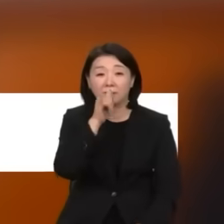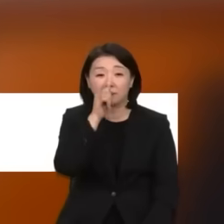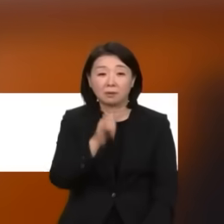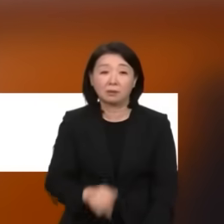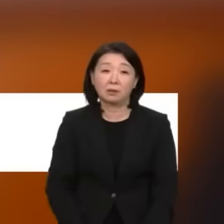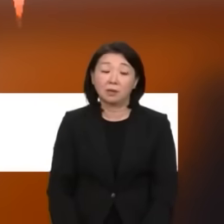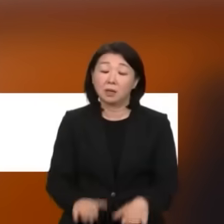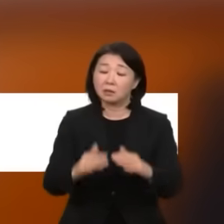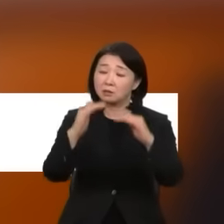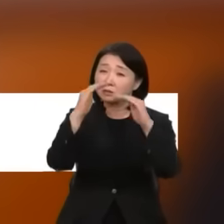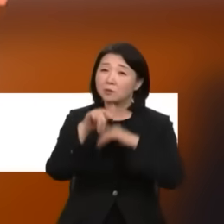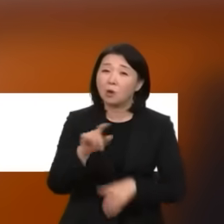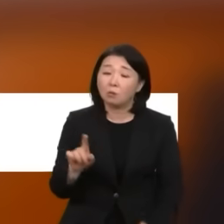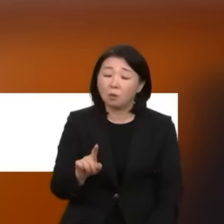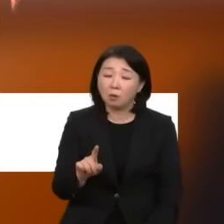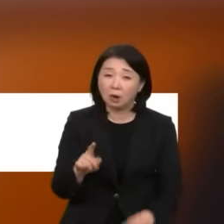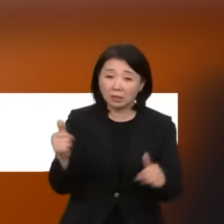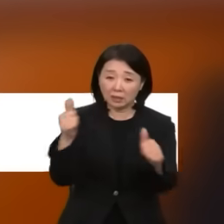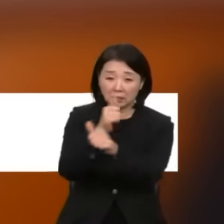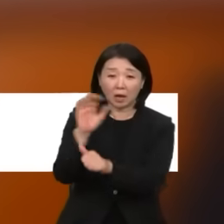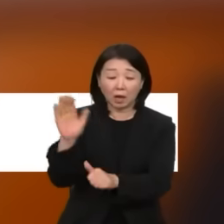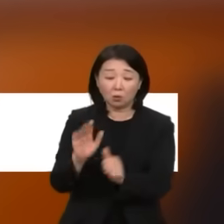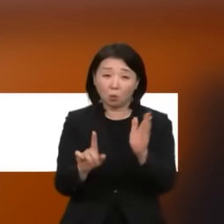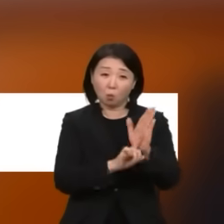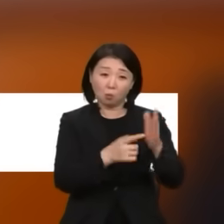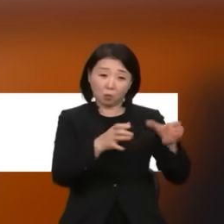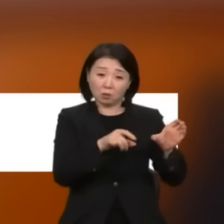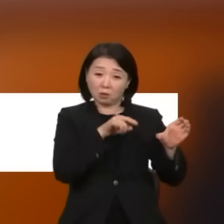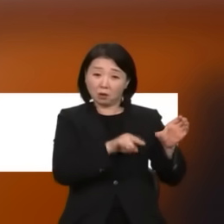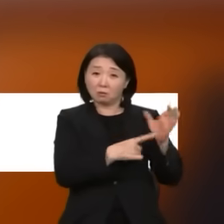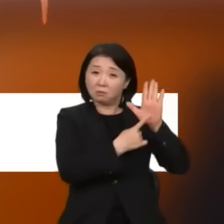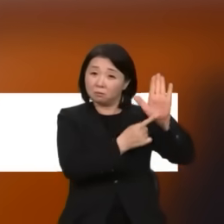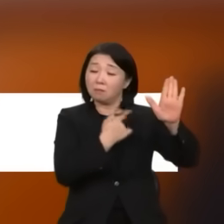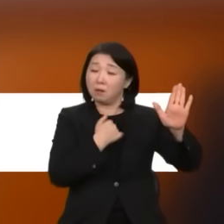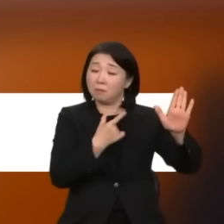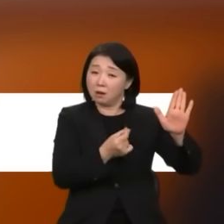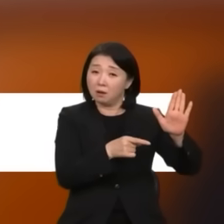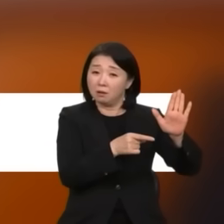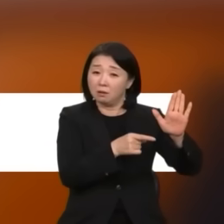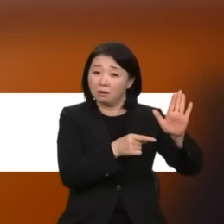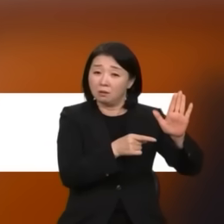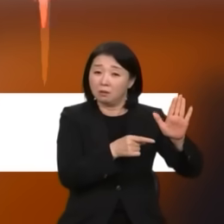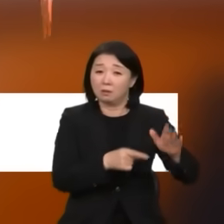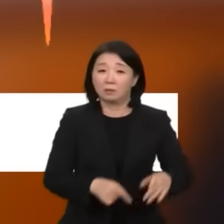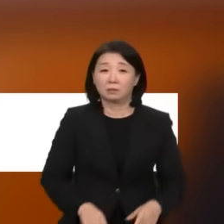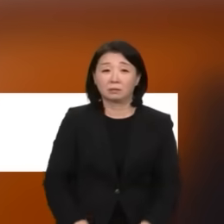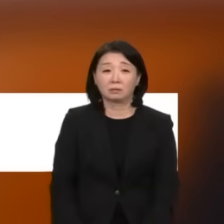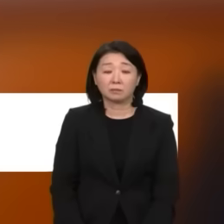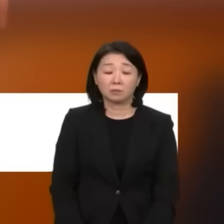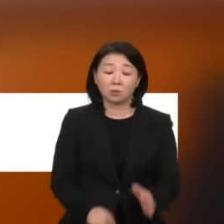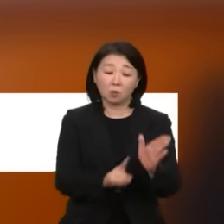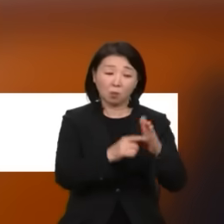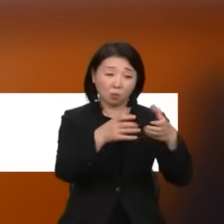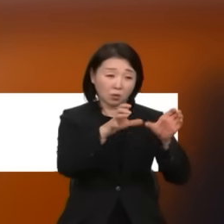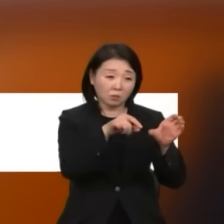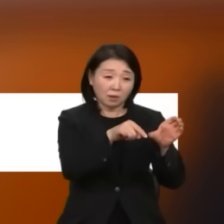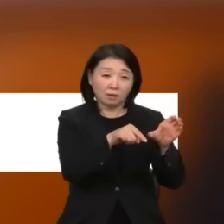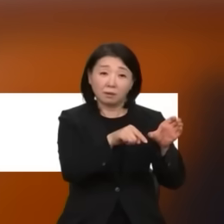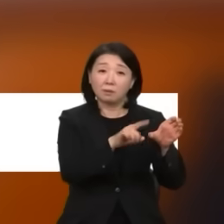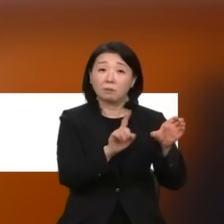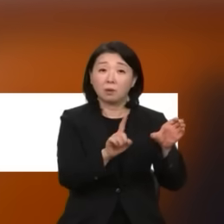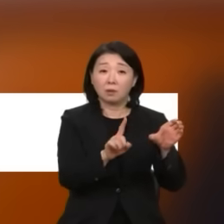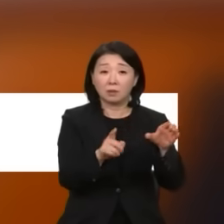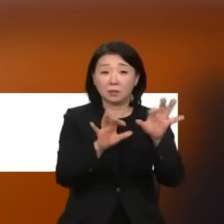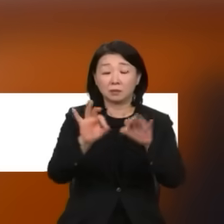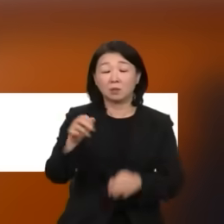이 얘기들이 인사 라인이 아니라 홍보 기획 라인에서 나온다라는 이제 설들이 도는데 홍보 기획 라인은 아무래도